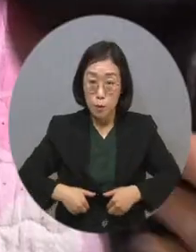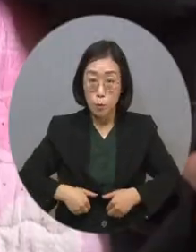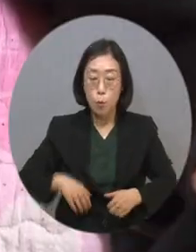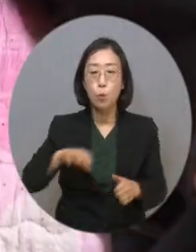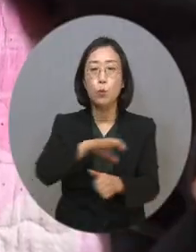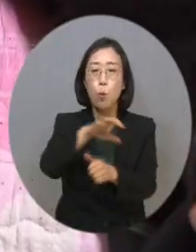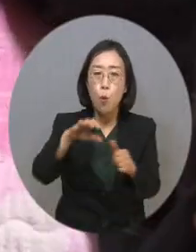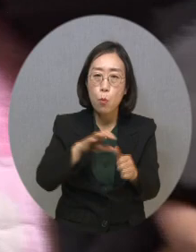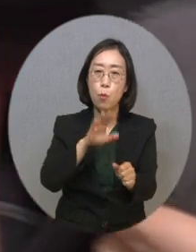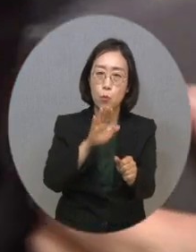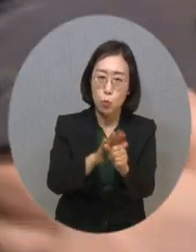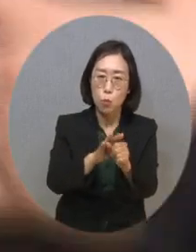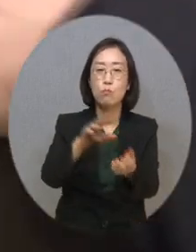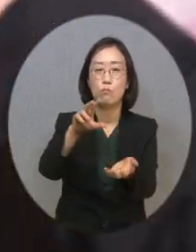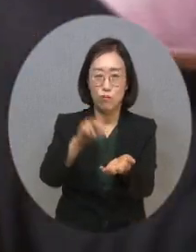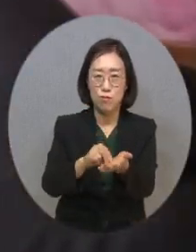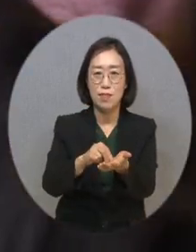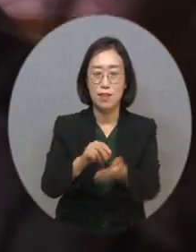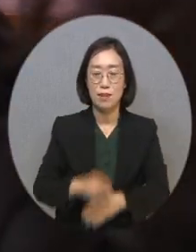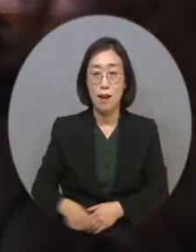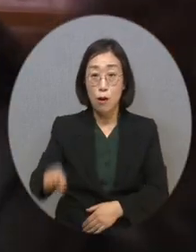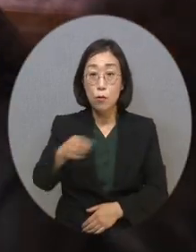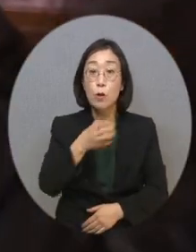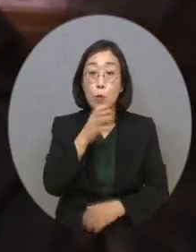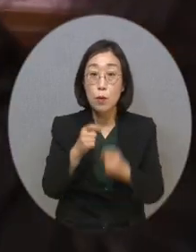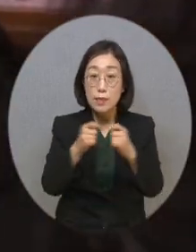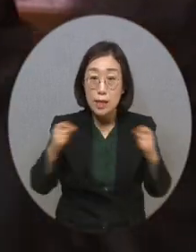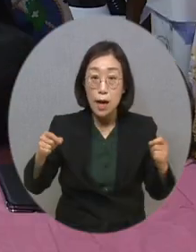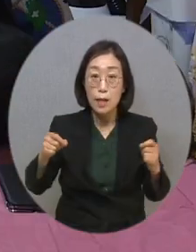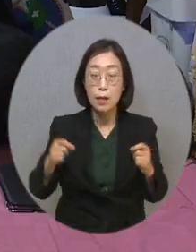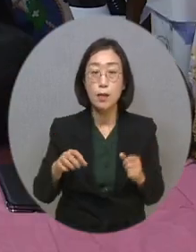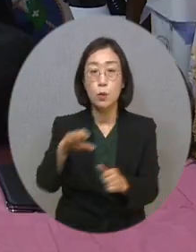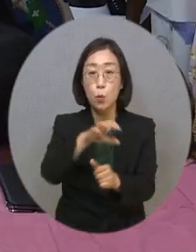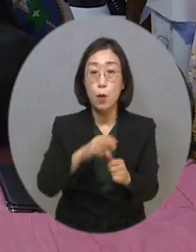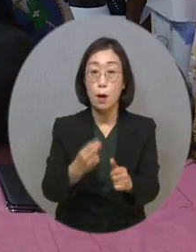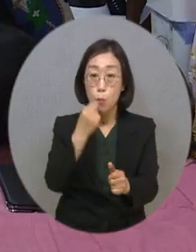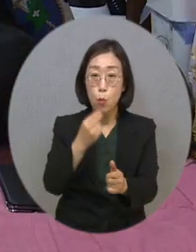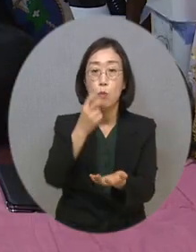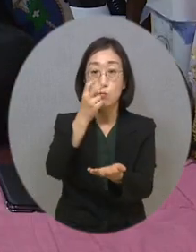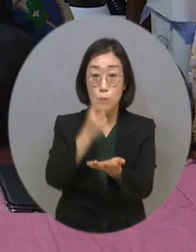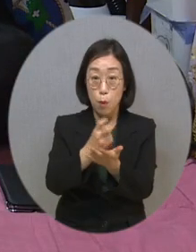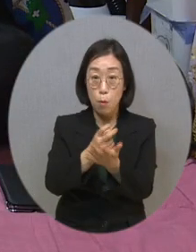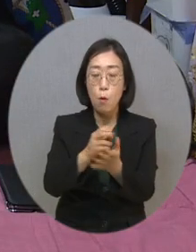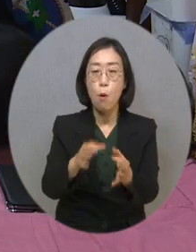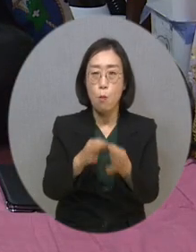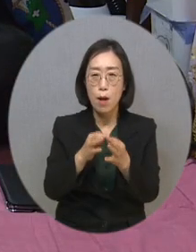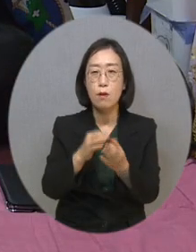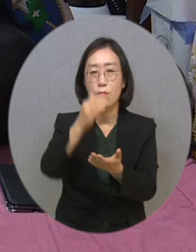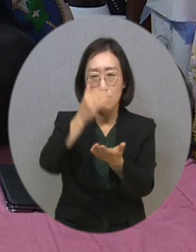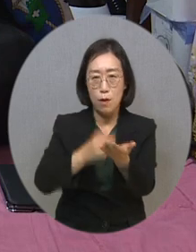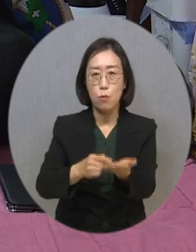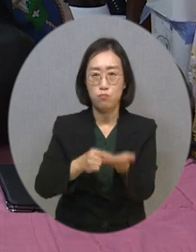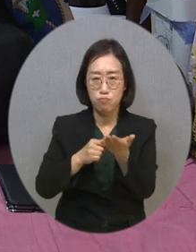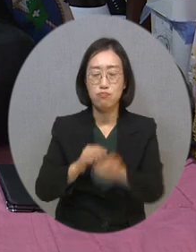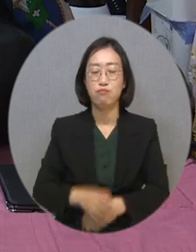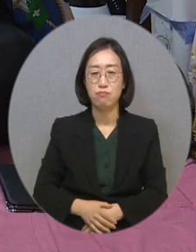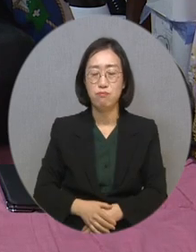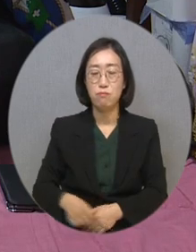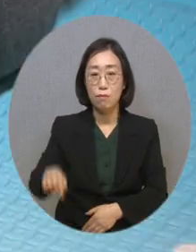돌봄의 문제입니다 그중 노인장기 요양보험 제도가 화두로 떠오르고 있습니다